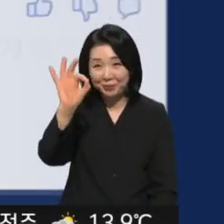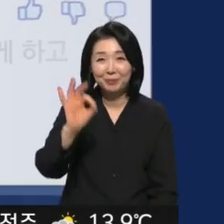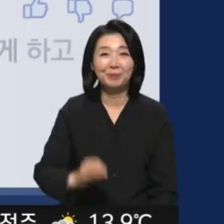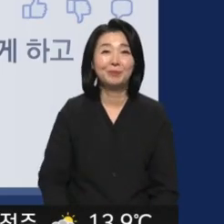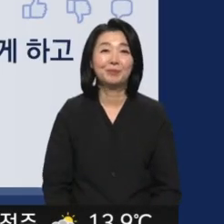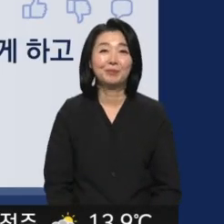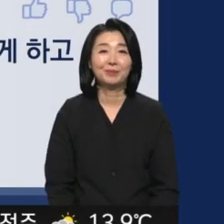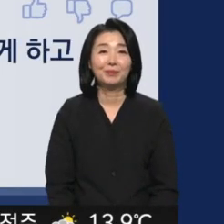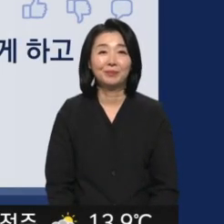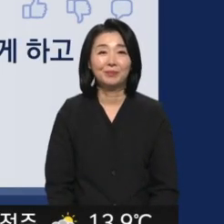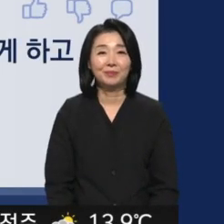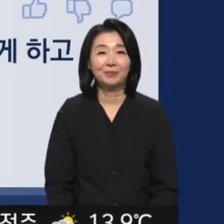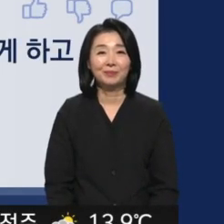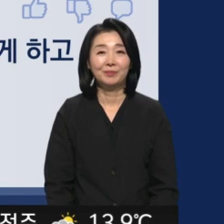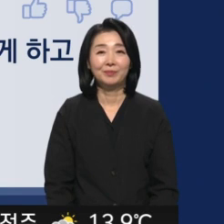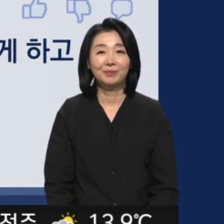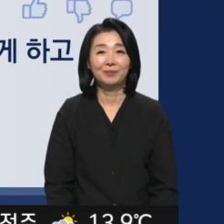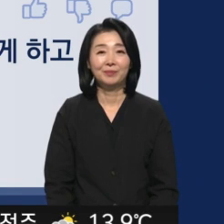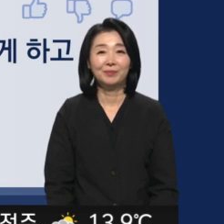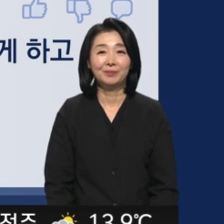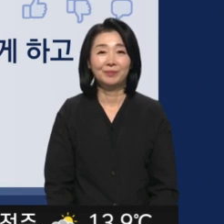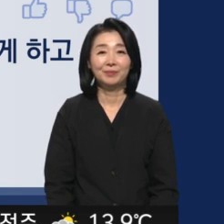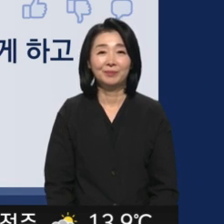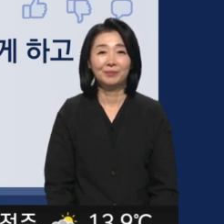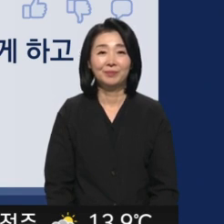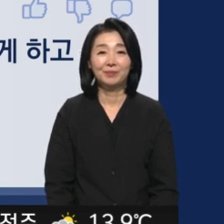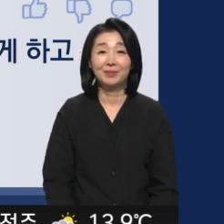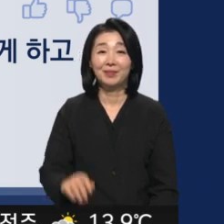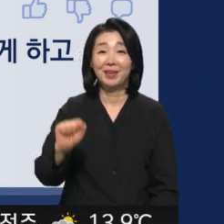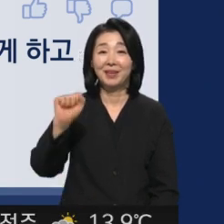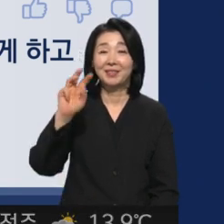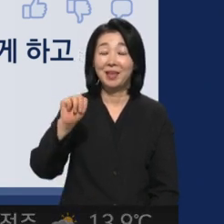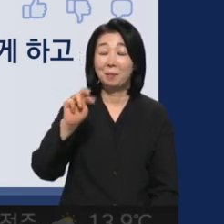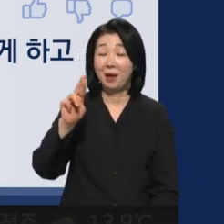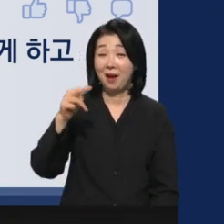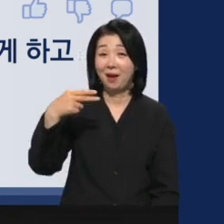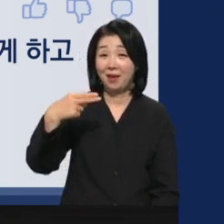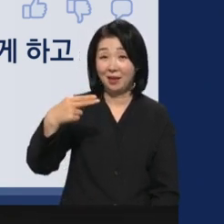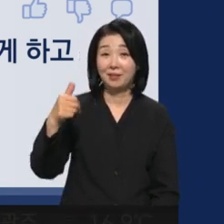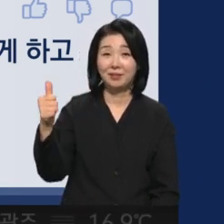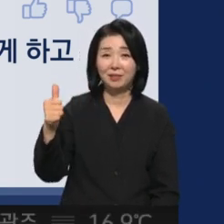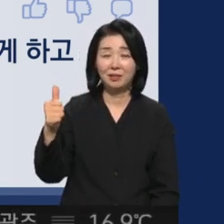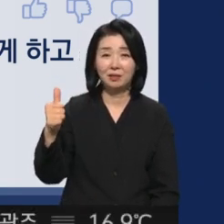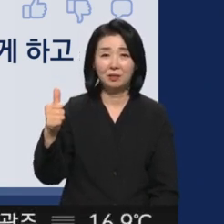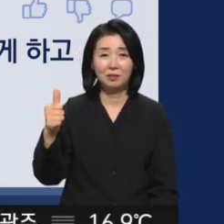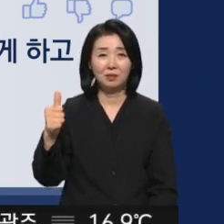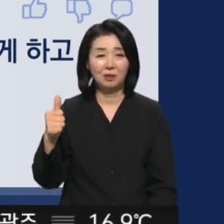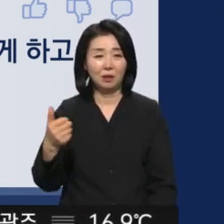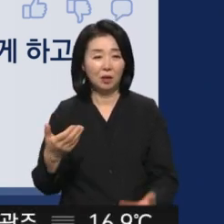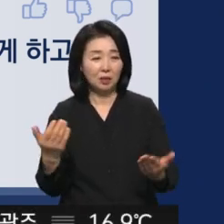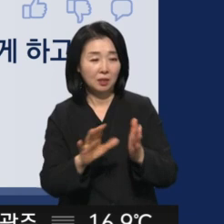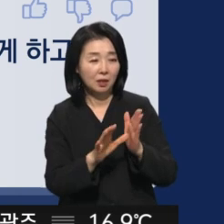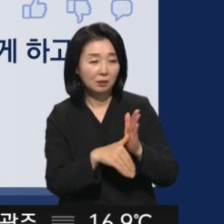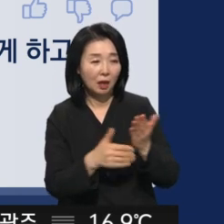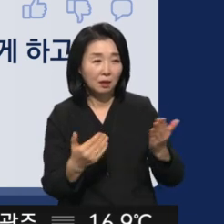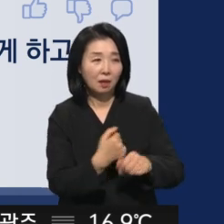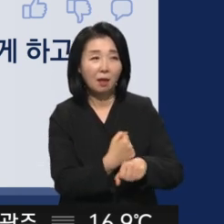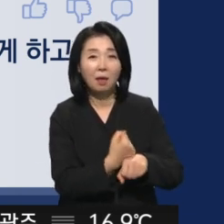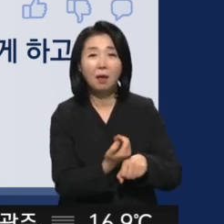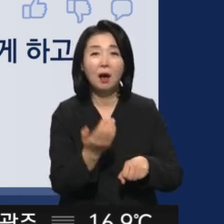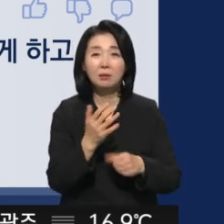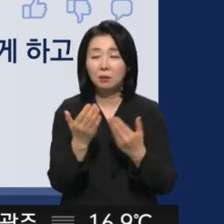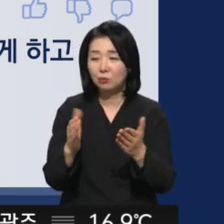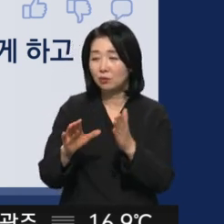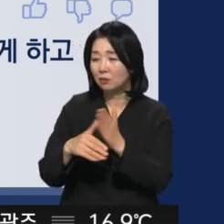댓글들 보겠습니다. 네, 먼저 SMRH님, 막상 현장에서는 일할 때는 일을 하지만 쉴